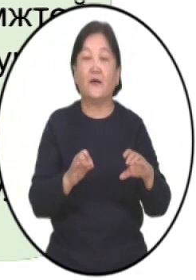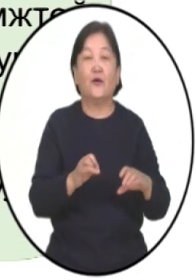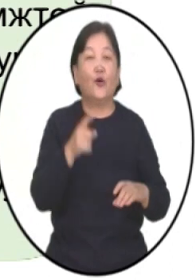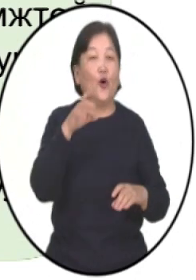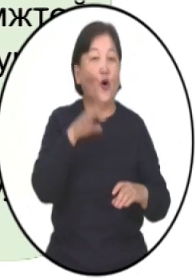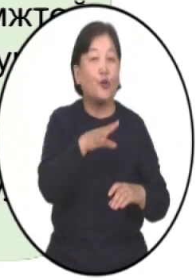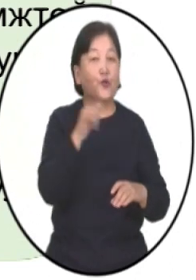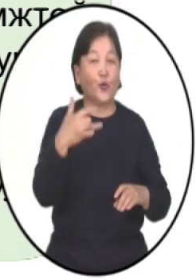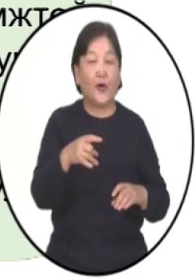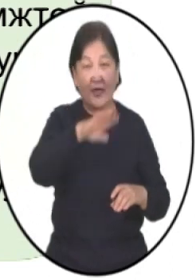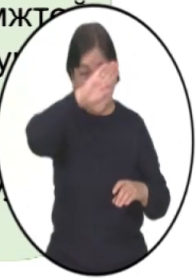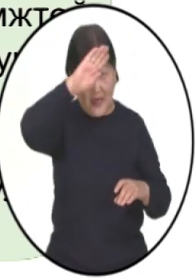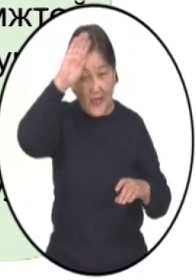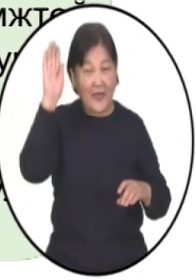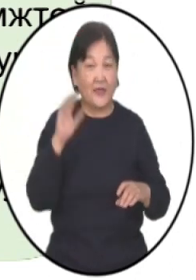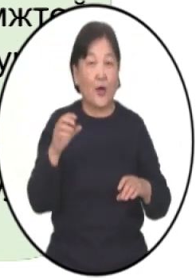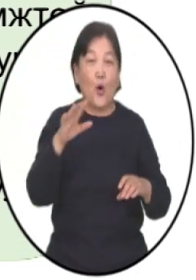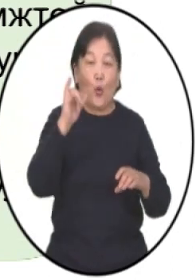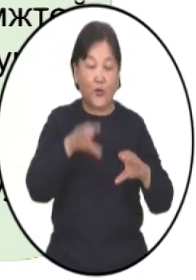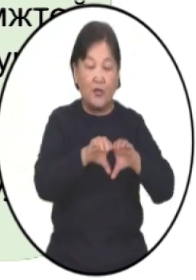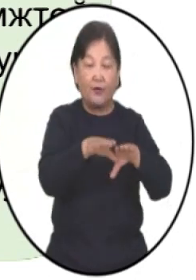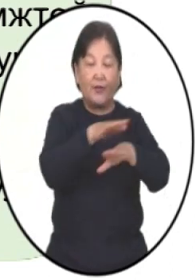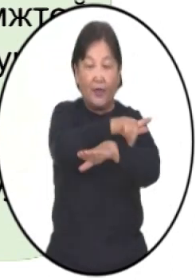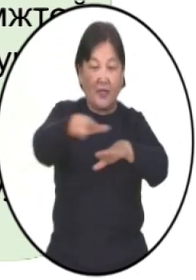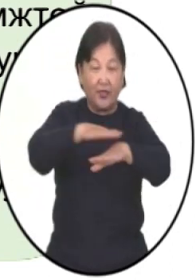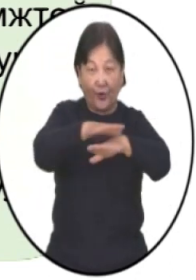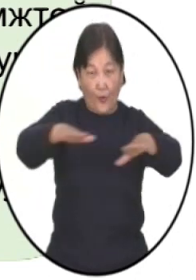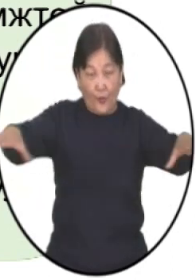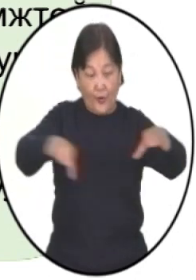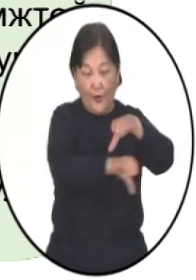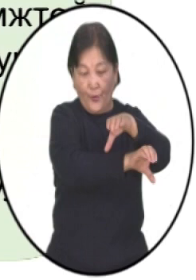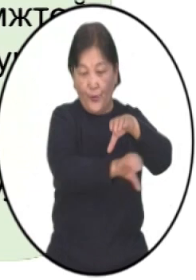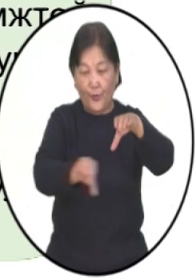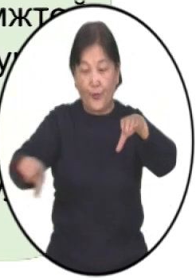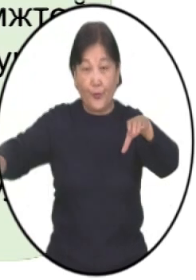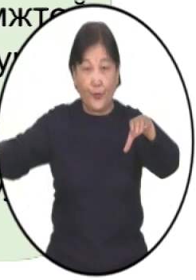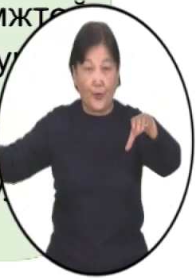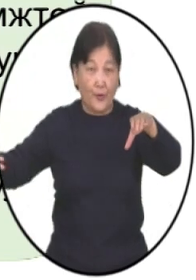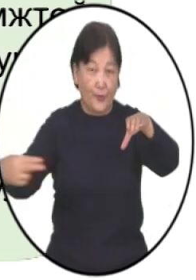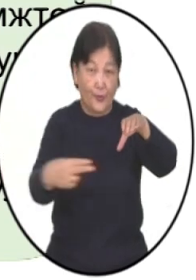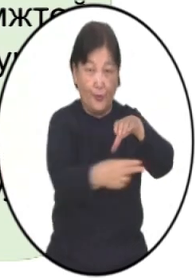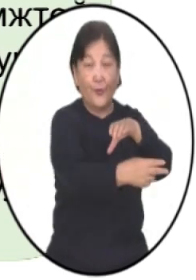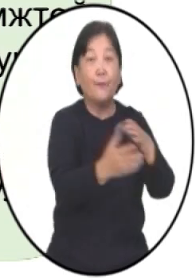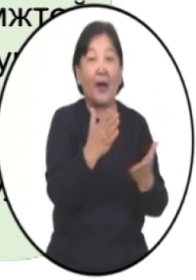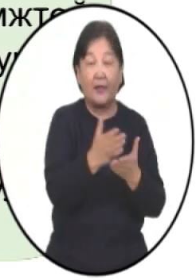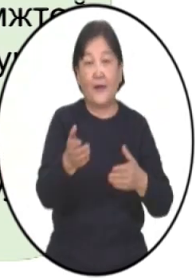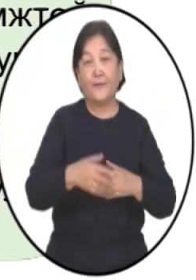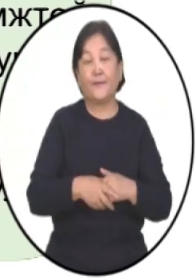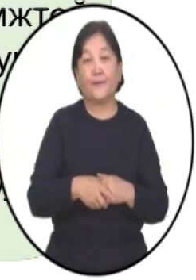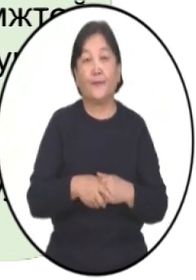цэцлэх станц халаалт, халуун хүйт ус, мөн бохир хаягдлын усыг зайлуулахад дамжуулах хоолын тээврийг